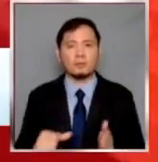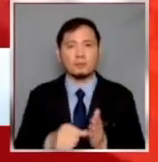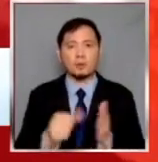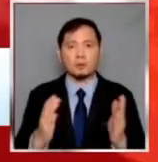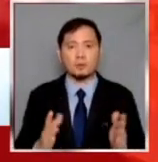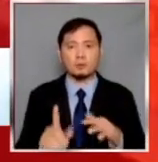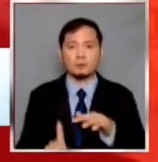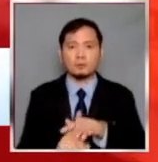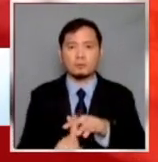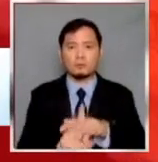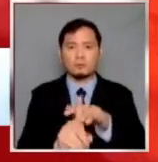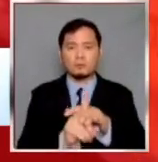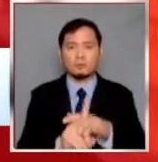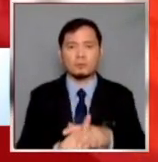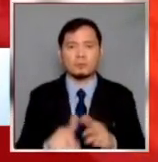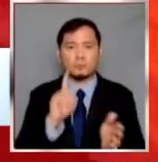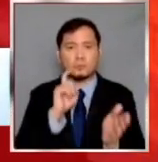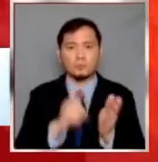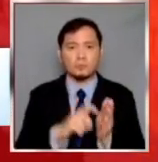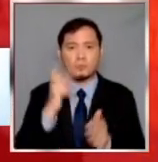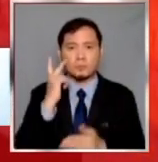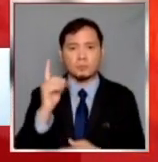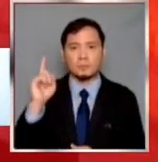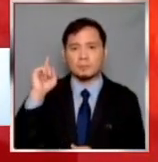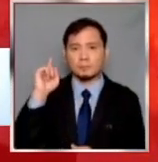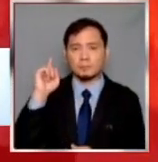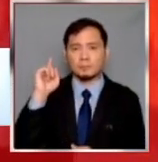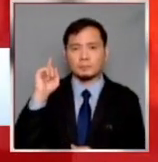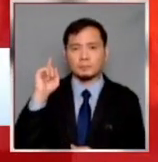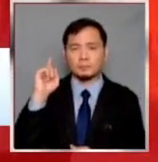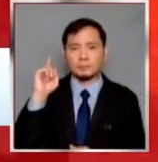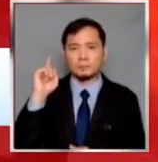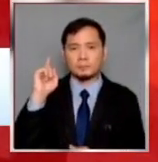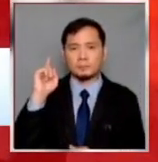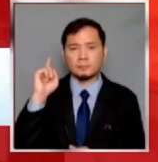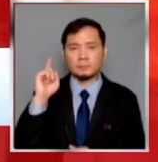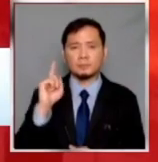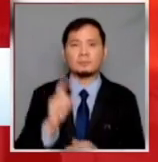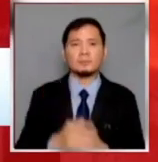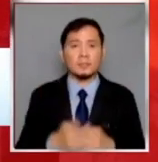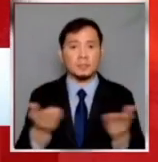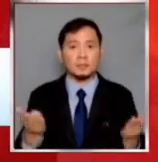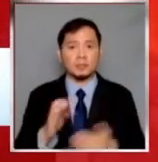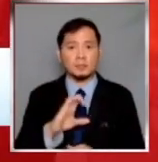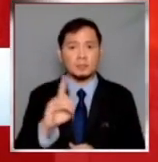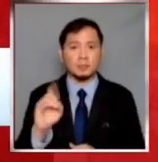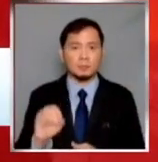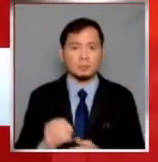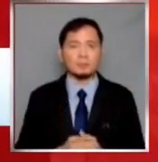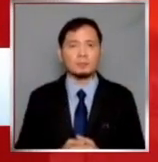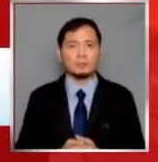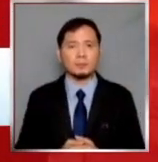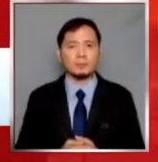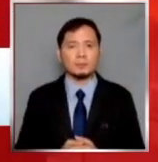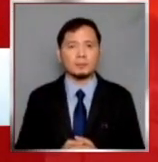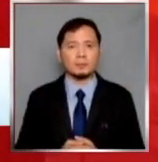mga clustered precincts saang classroom ba sila nakadesignate. Dito rin sa may kanan ko, makikita natin